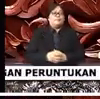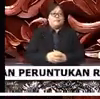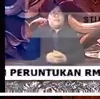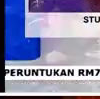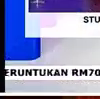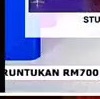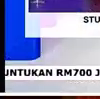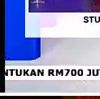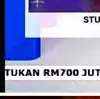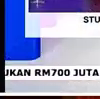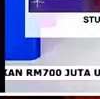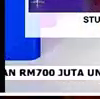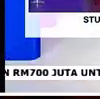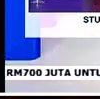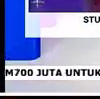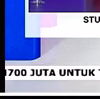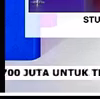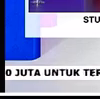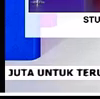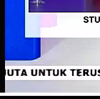menyokong?